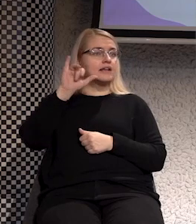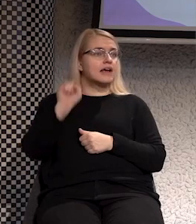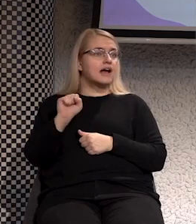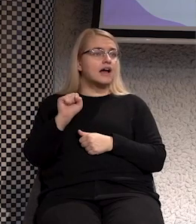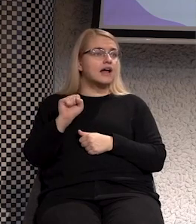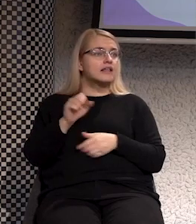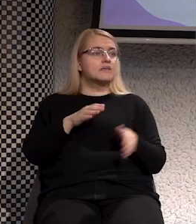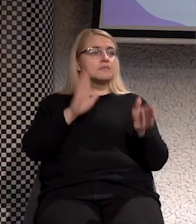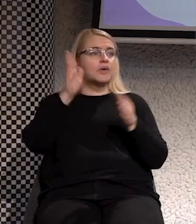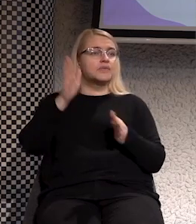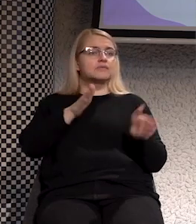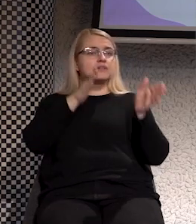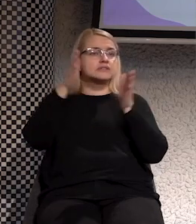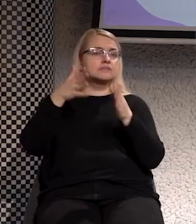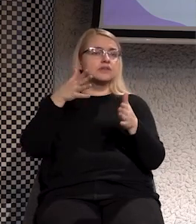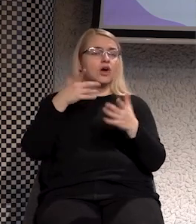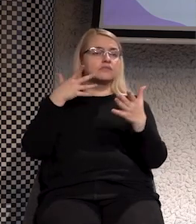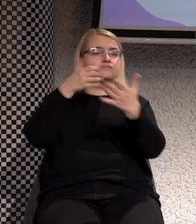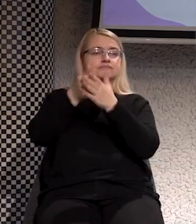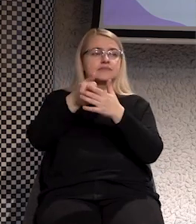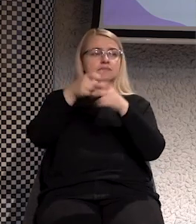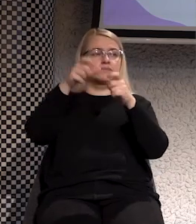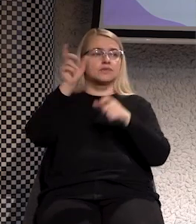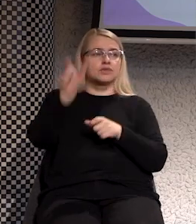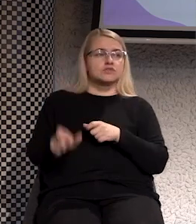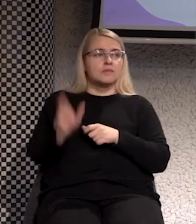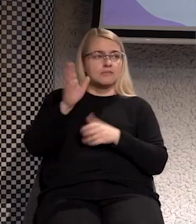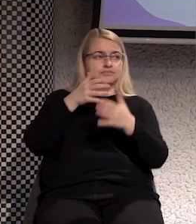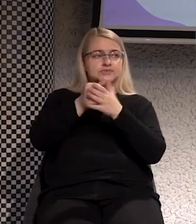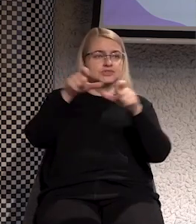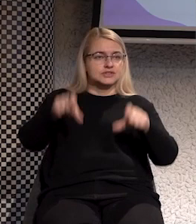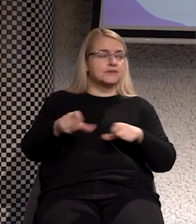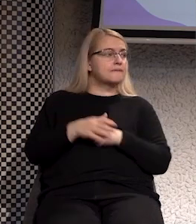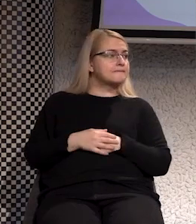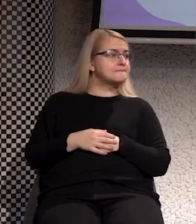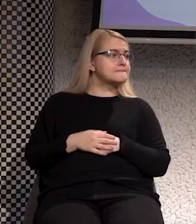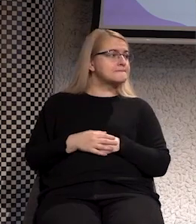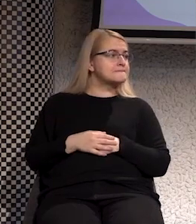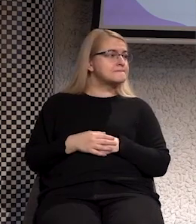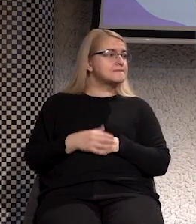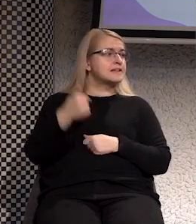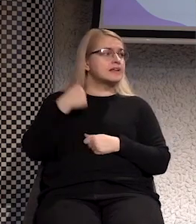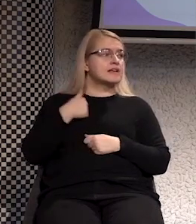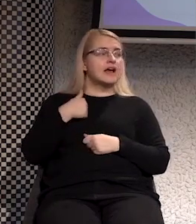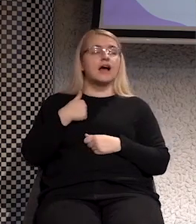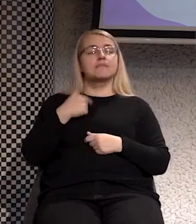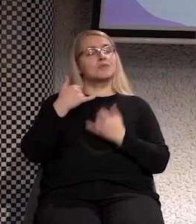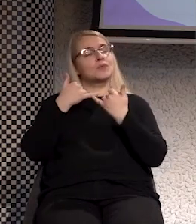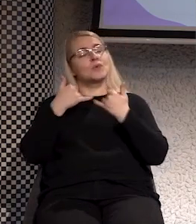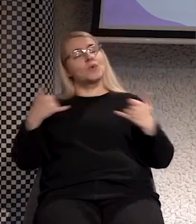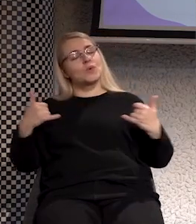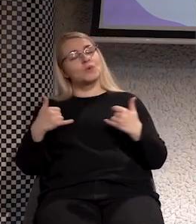przechwyt nastąpił jakiś przechwyt, więc zapraszam ciebie. Tak, to ja występuję tutaj dzisiaj w wielu rolach,